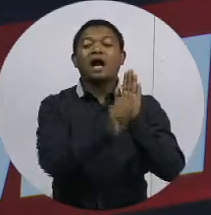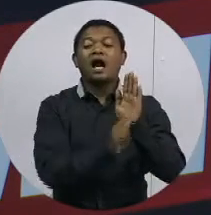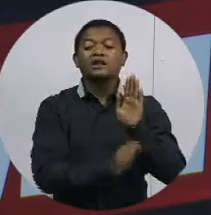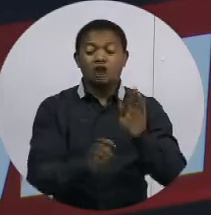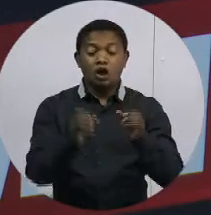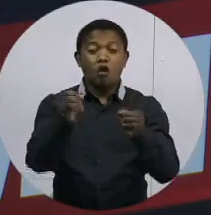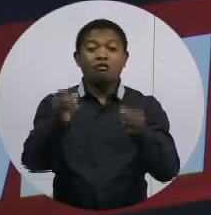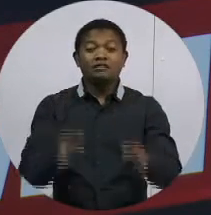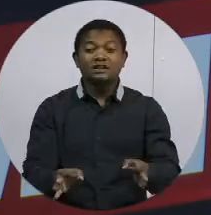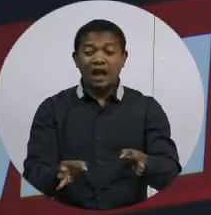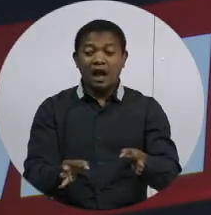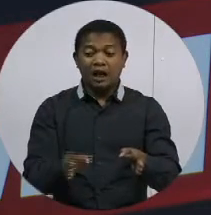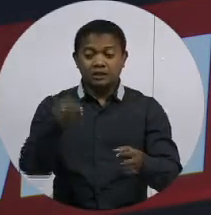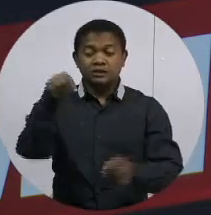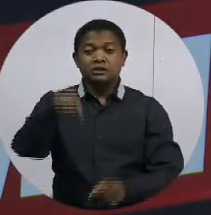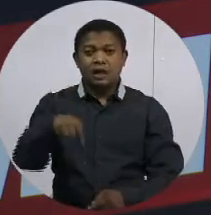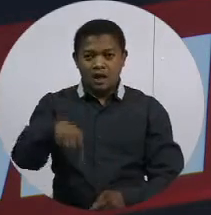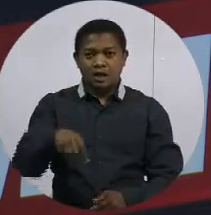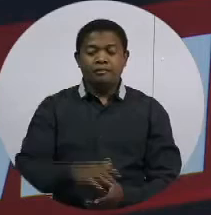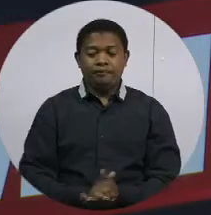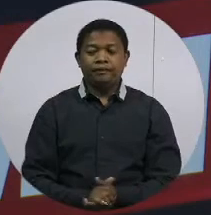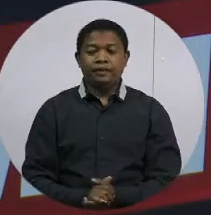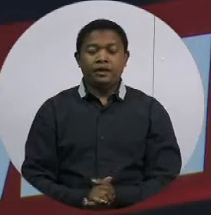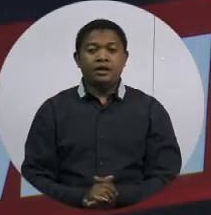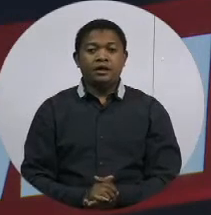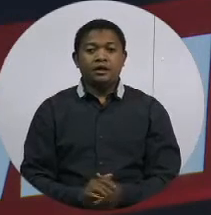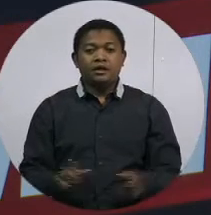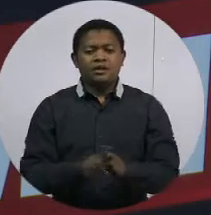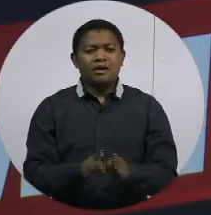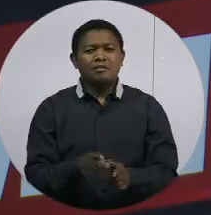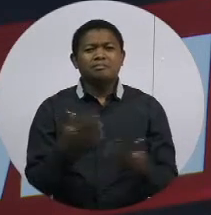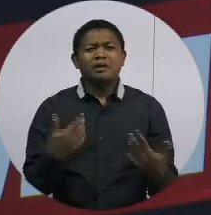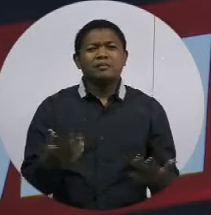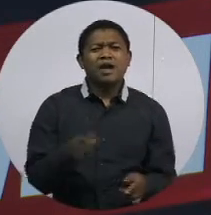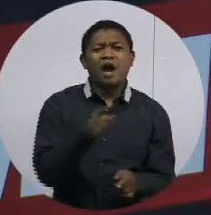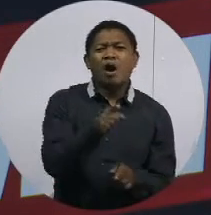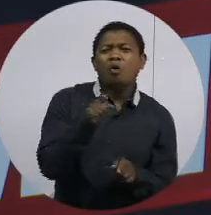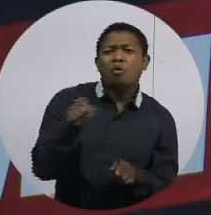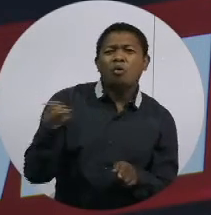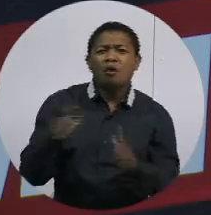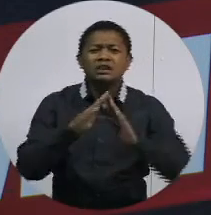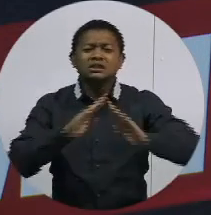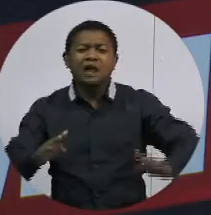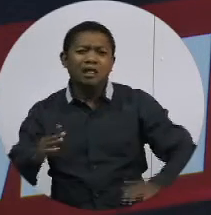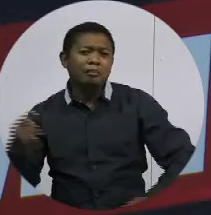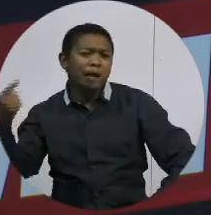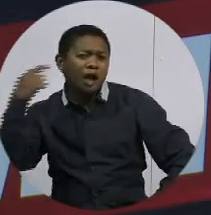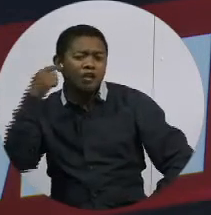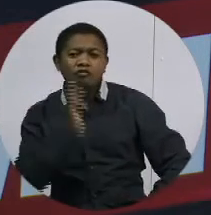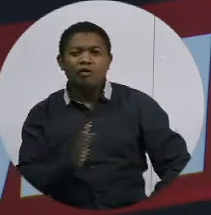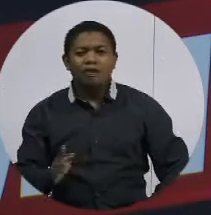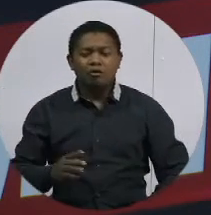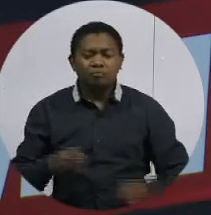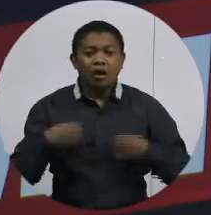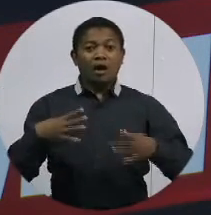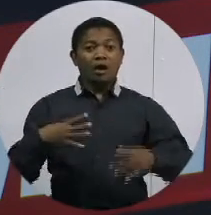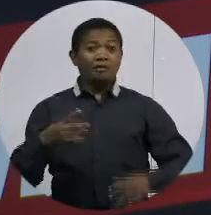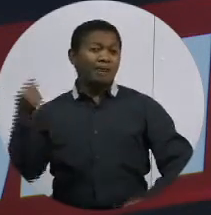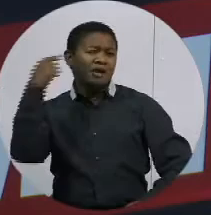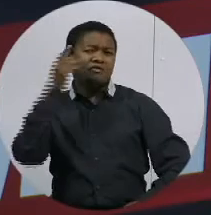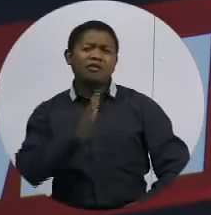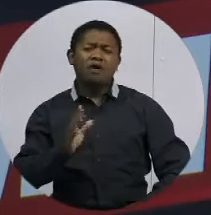nambara tamin'n'ity androan'io ity. Mety betsaka ny any an-tokantrano tanona enarean'izay no taitra teo ihany koa